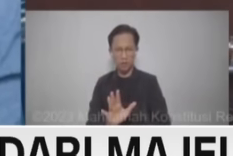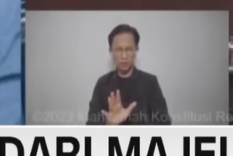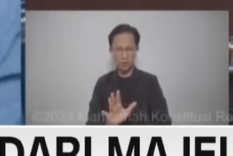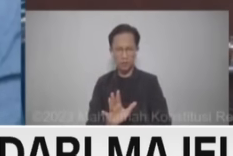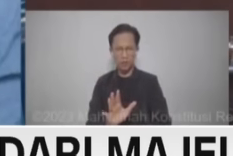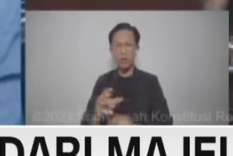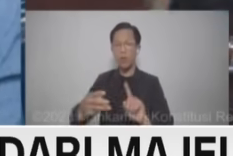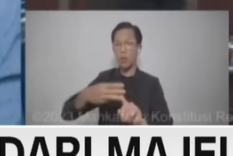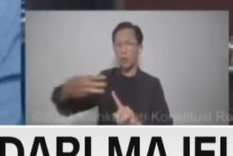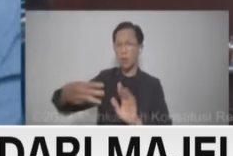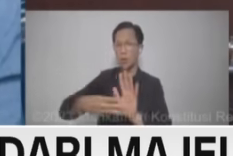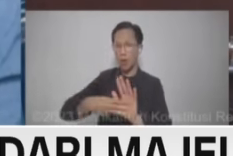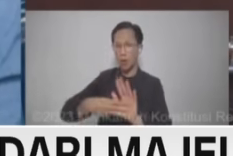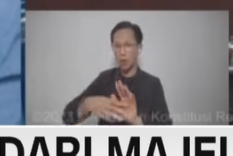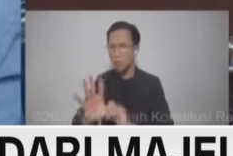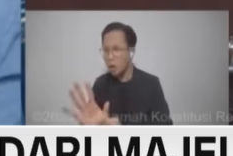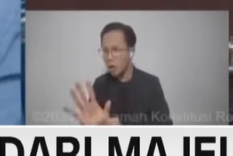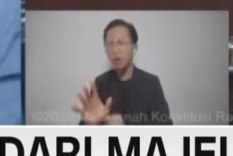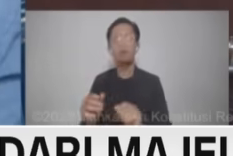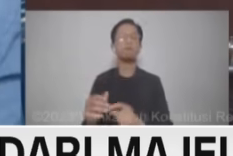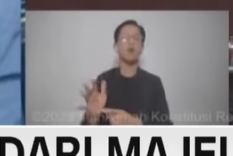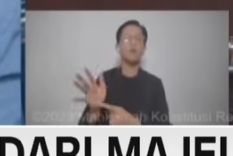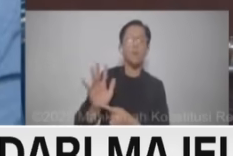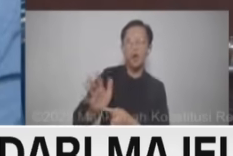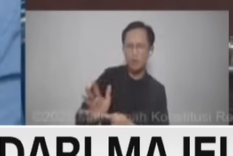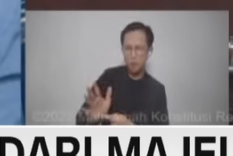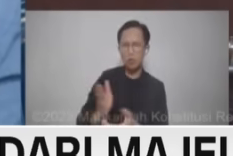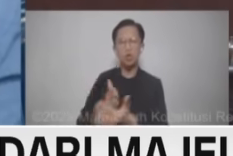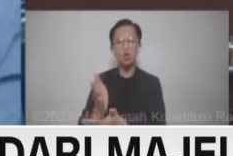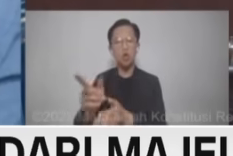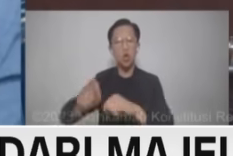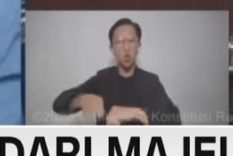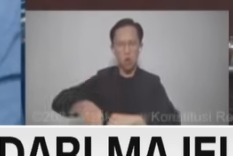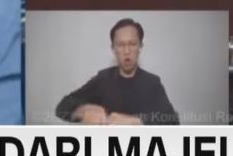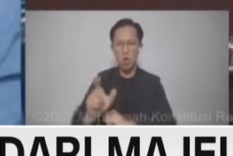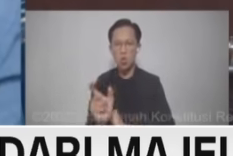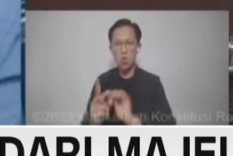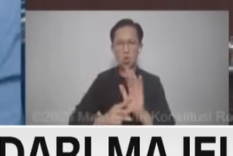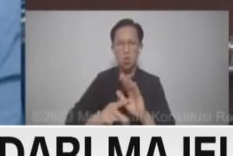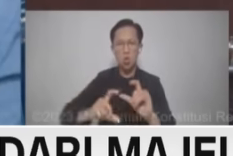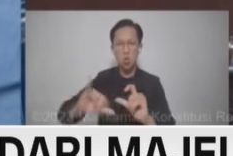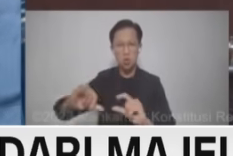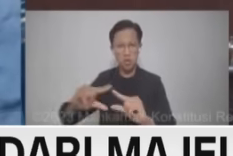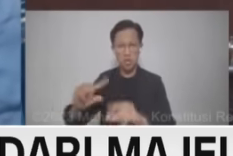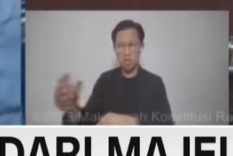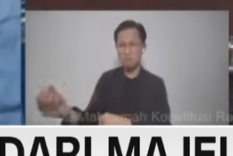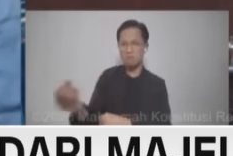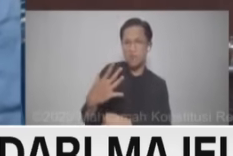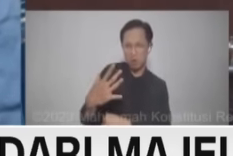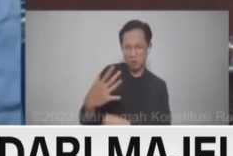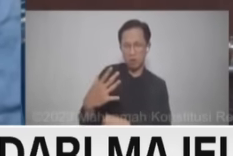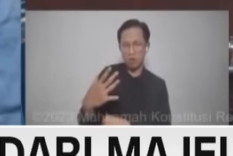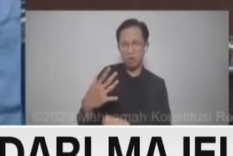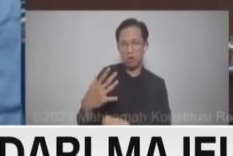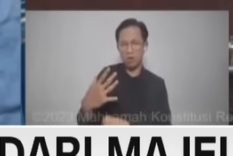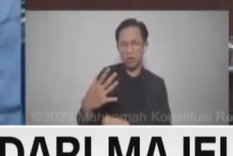betul-betul meyakinkan bahwa memang MK ini akan ee serius berbenah dan lahir dengan apa wajah